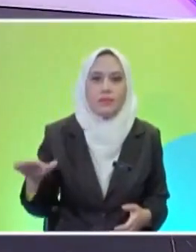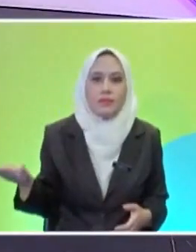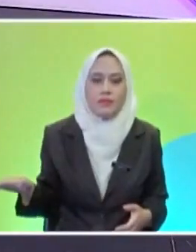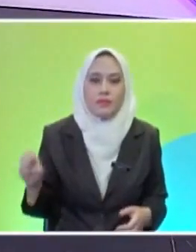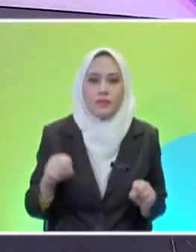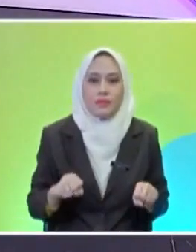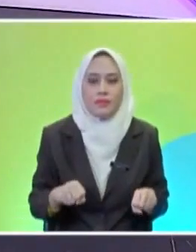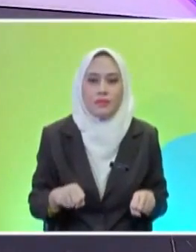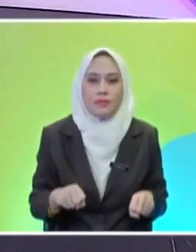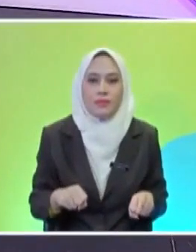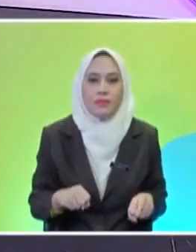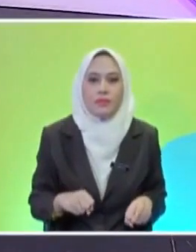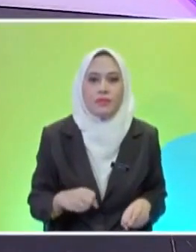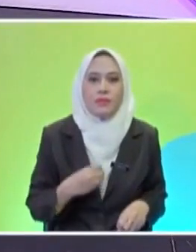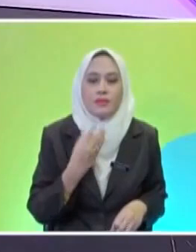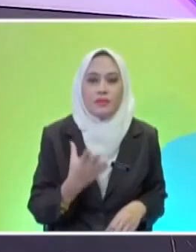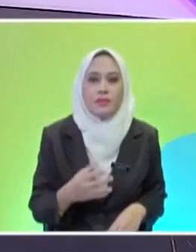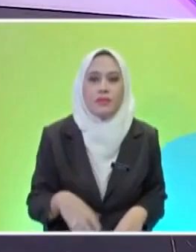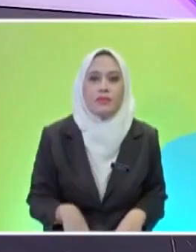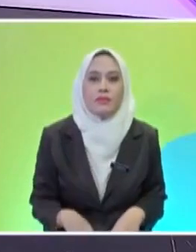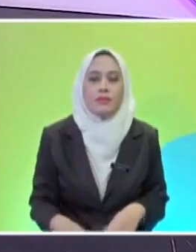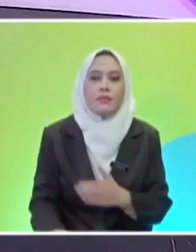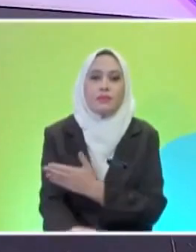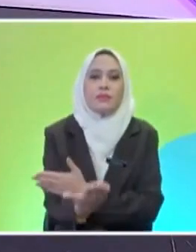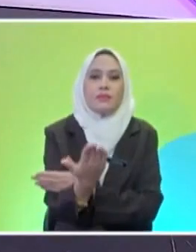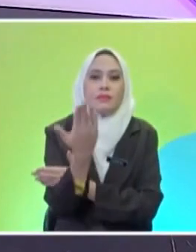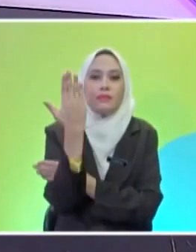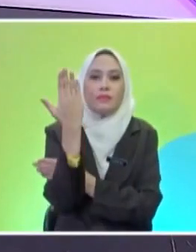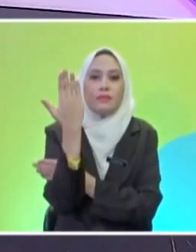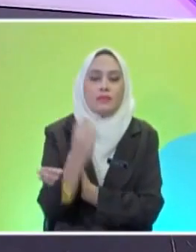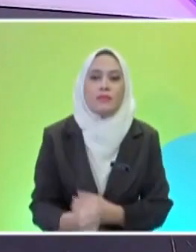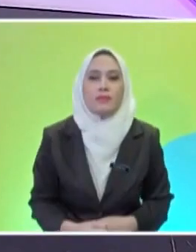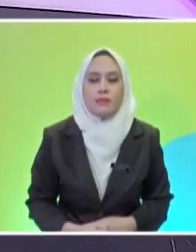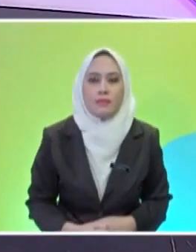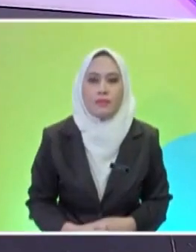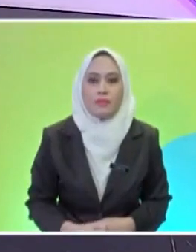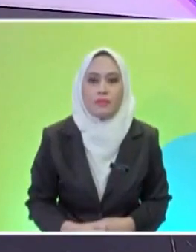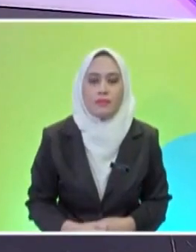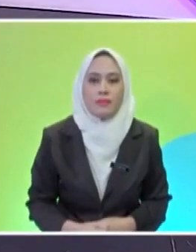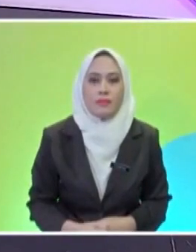pertama, pagi. Pagi. Okey, boleh lihat. Betul?